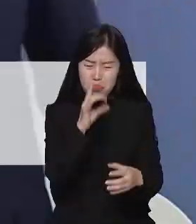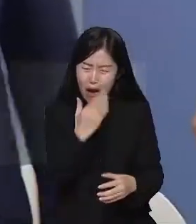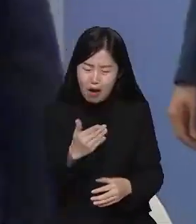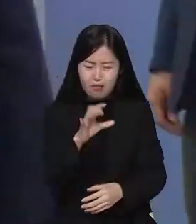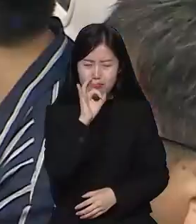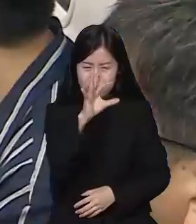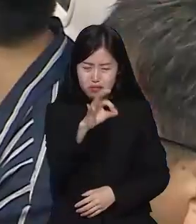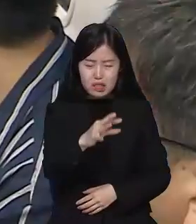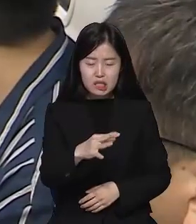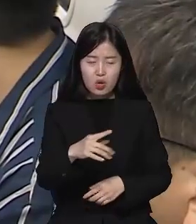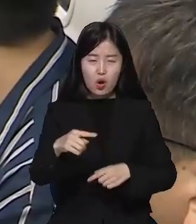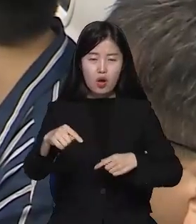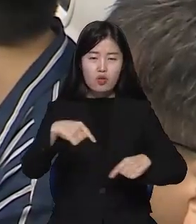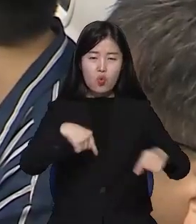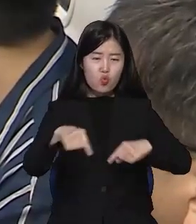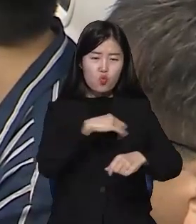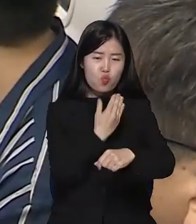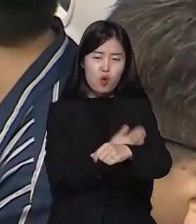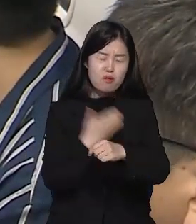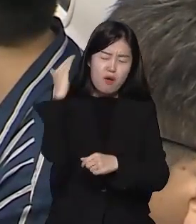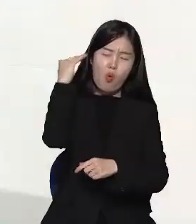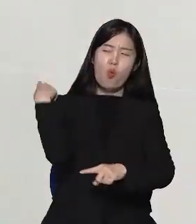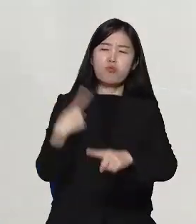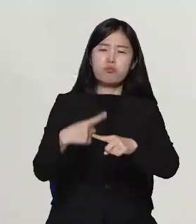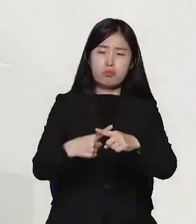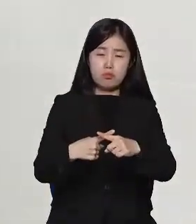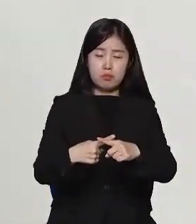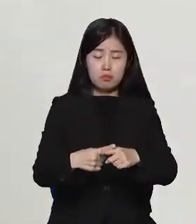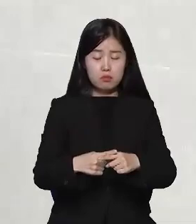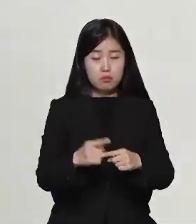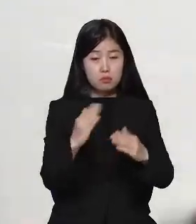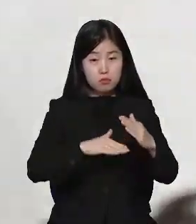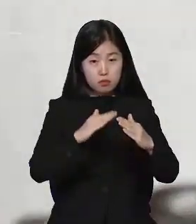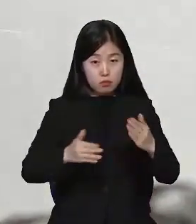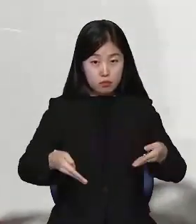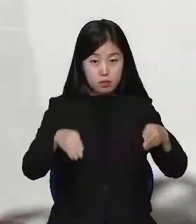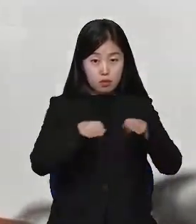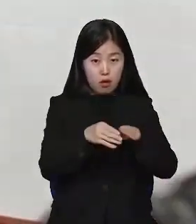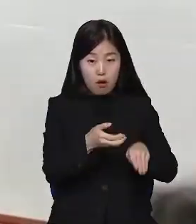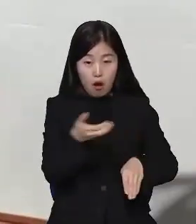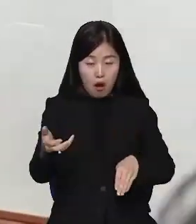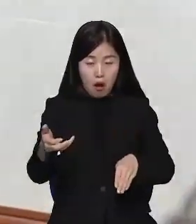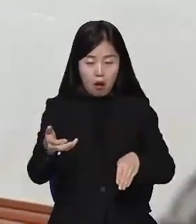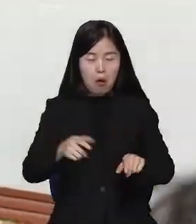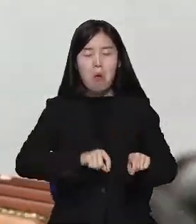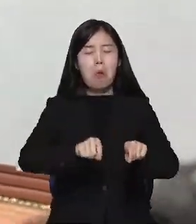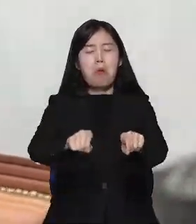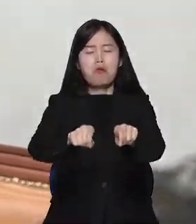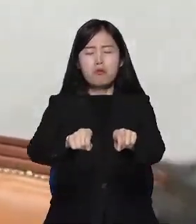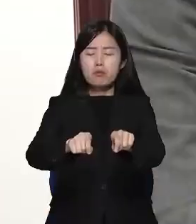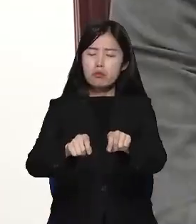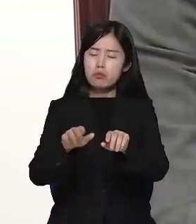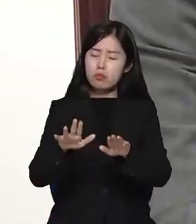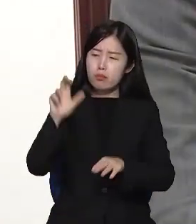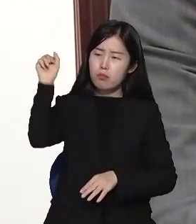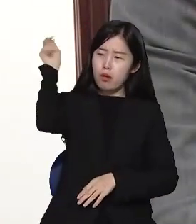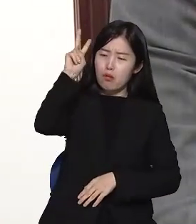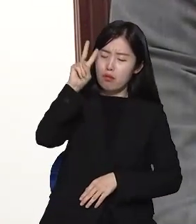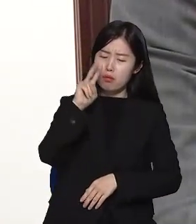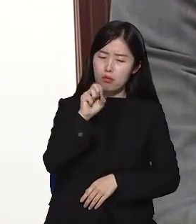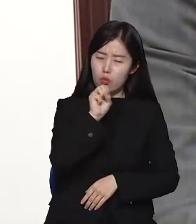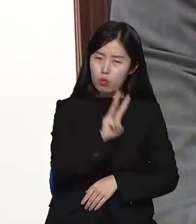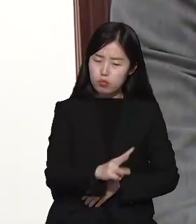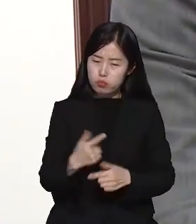침해하는 행위라고 지적했습니다. 공공기관 2차 이전 계획을 연기했던 여당이 갑작스럽게 내놓은 부산,